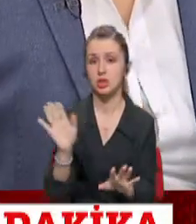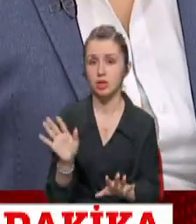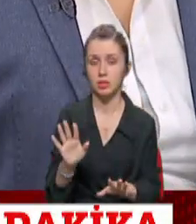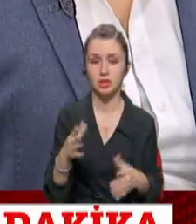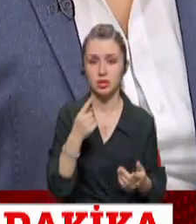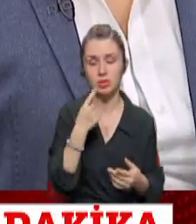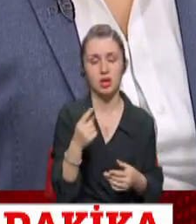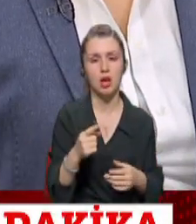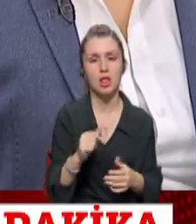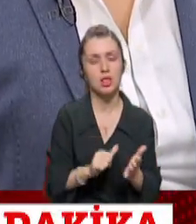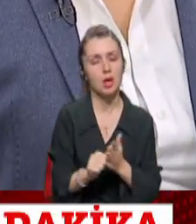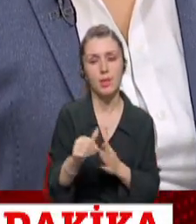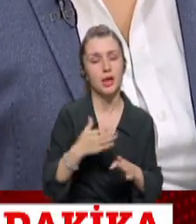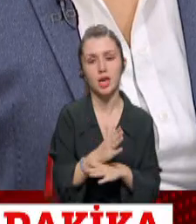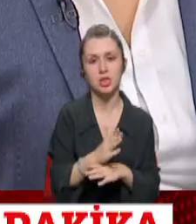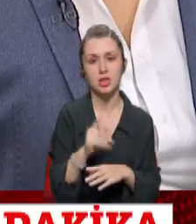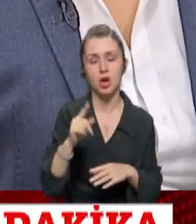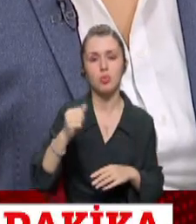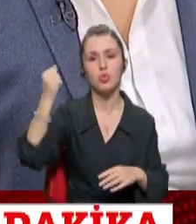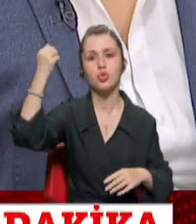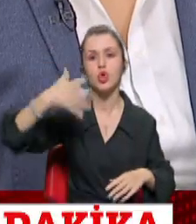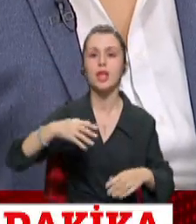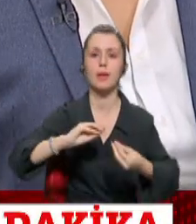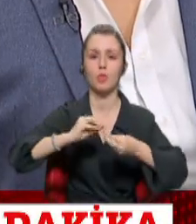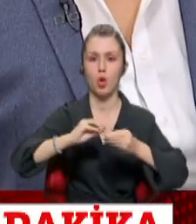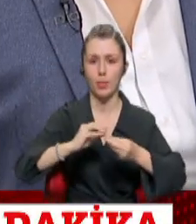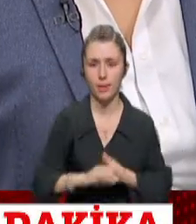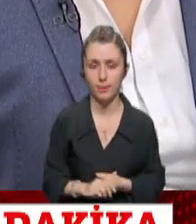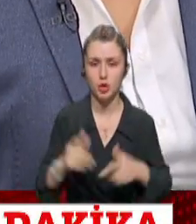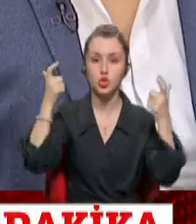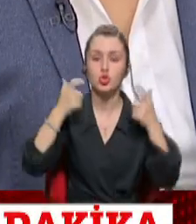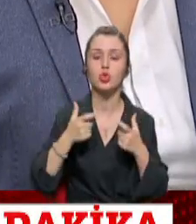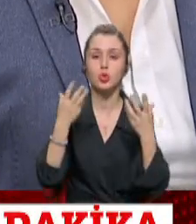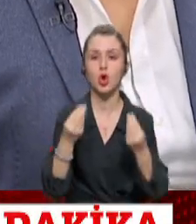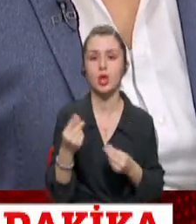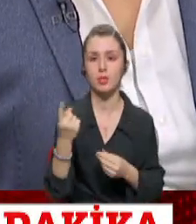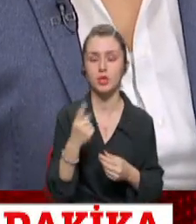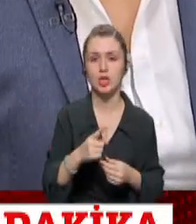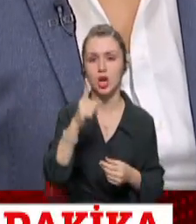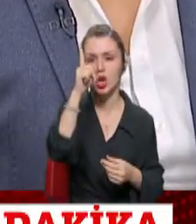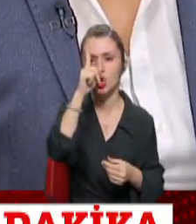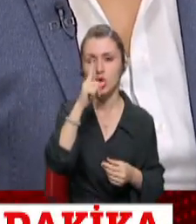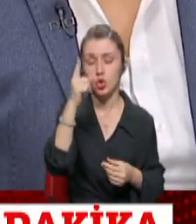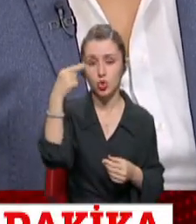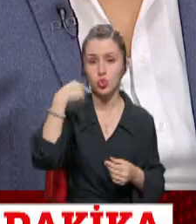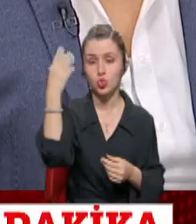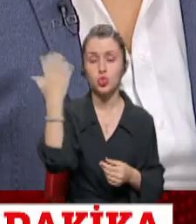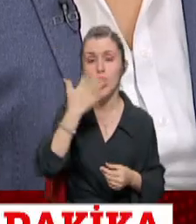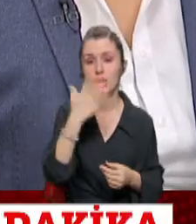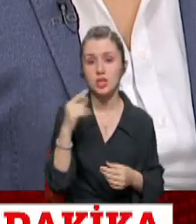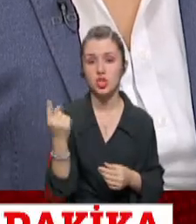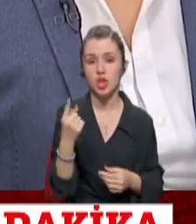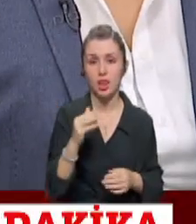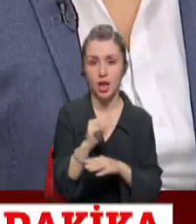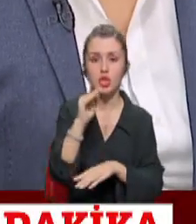ki bu tamamen gerçekten mevcut yönetimin sorunu, sorumluluğunda gerçekleşen yüz karası anlar yaşıyoruz biz.